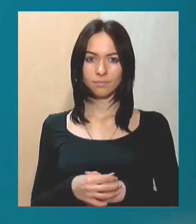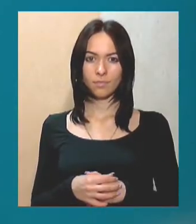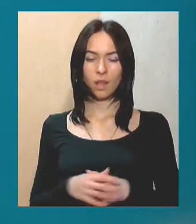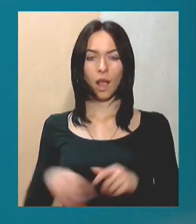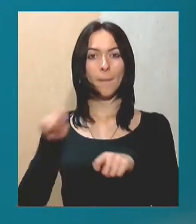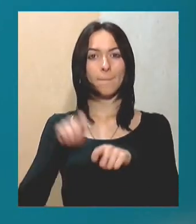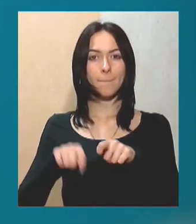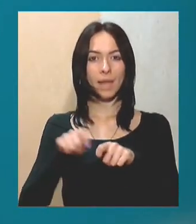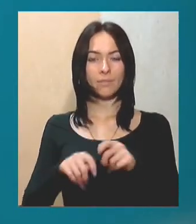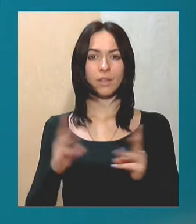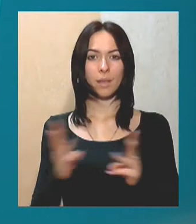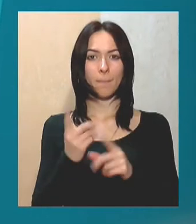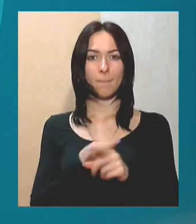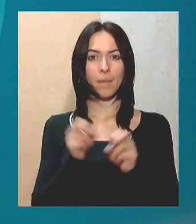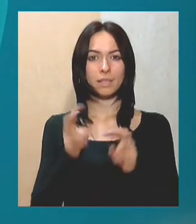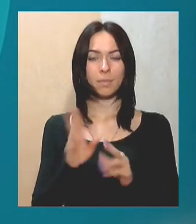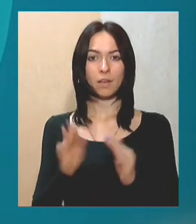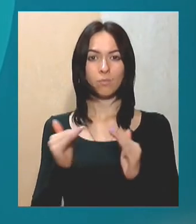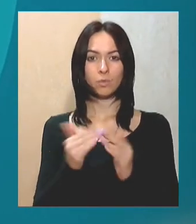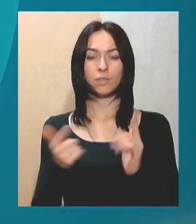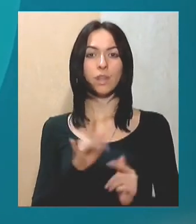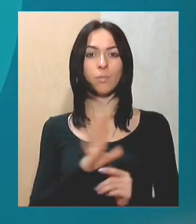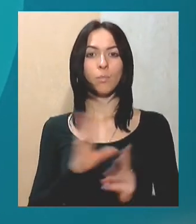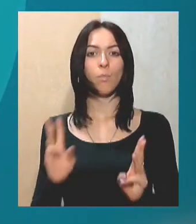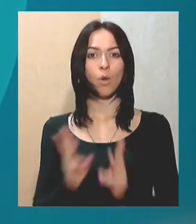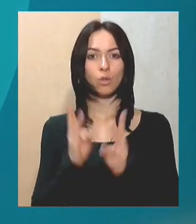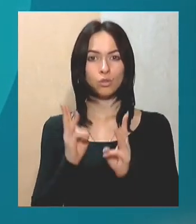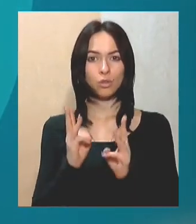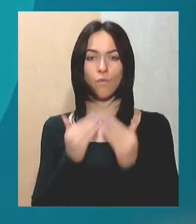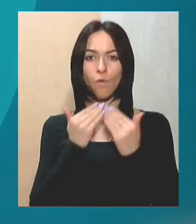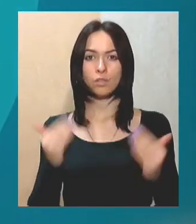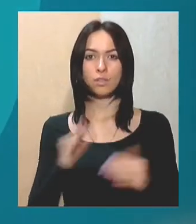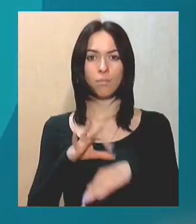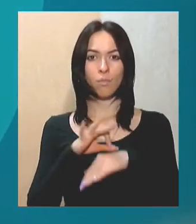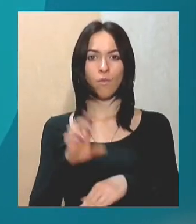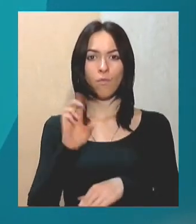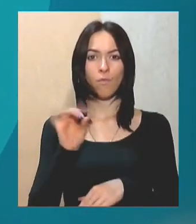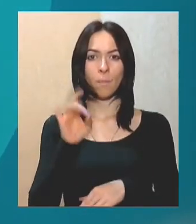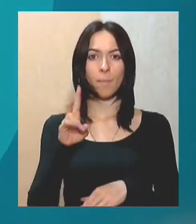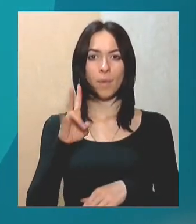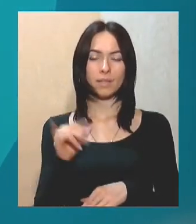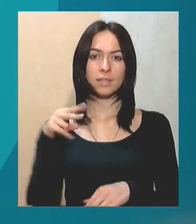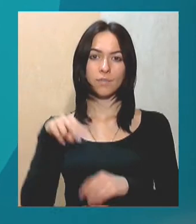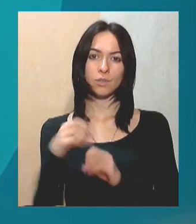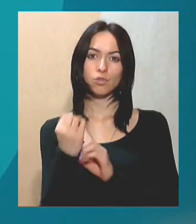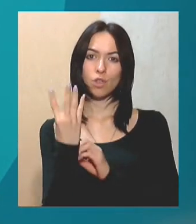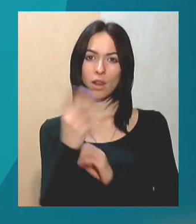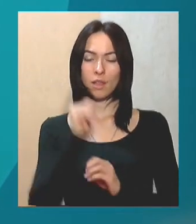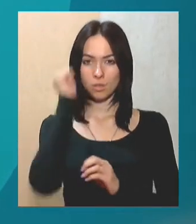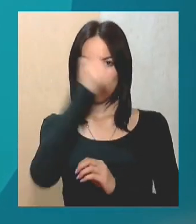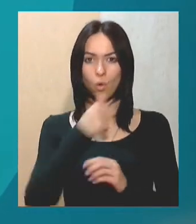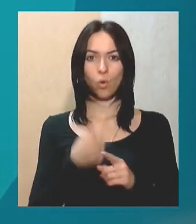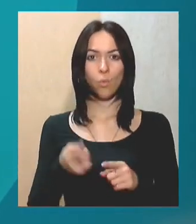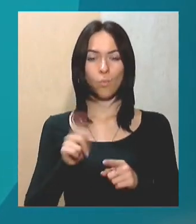Перевірки пожежної безпеки в будівлі, де сталася пожежа, востаннє проводили у березні 2014 року. Про це під